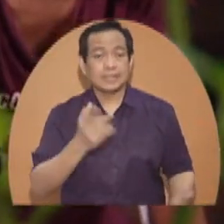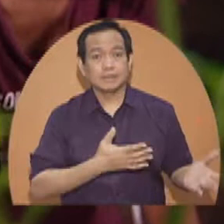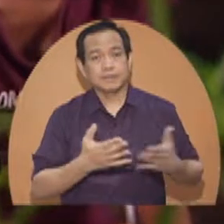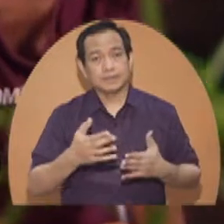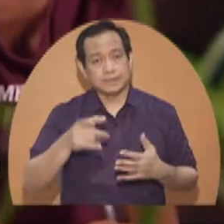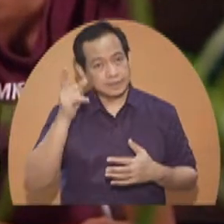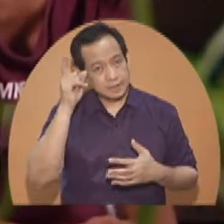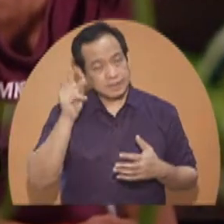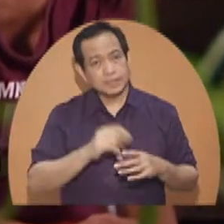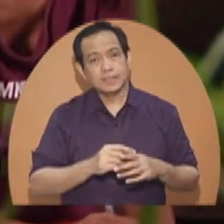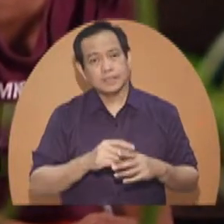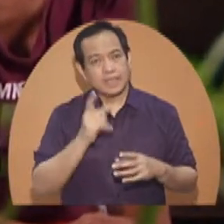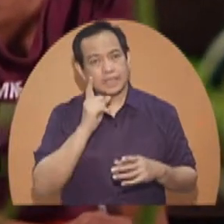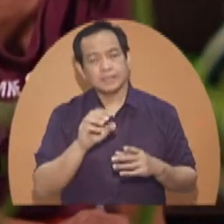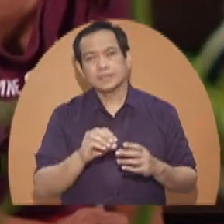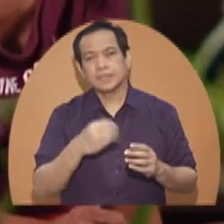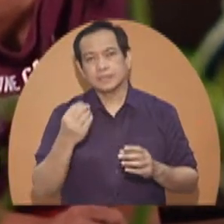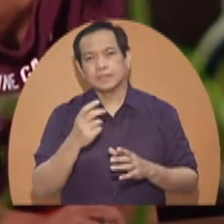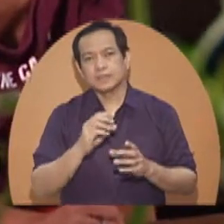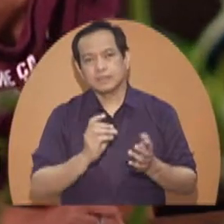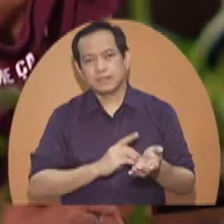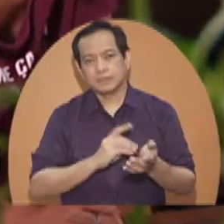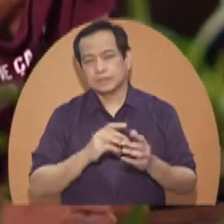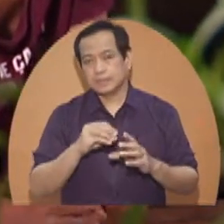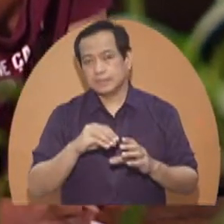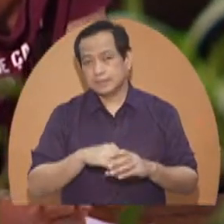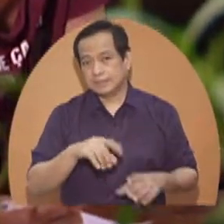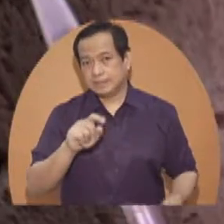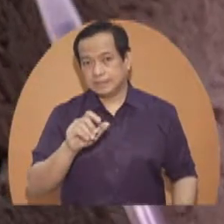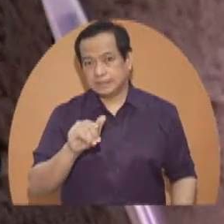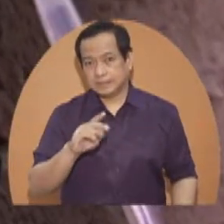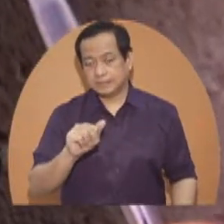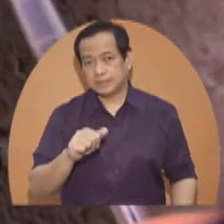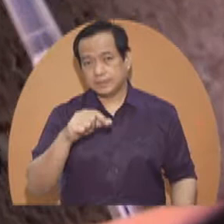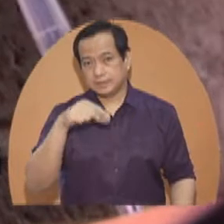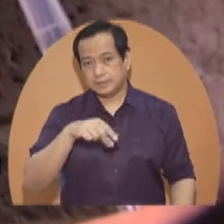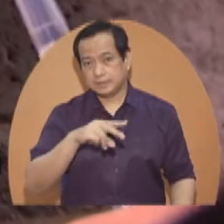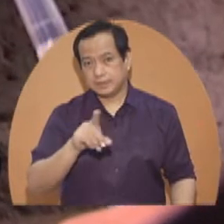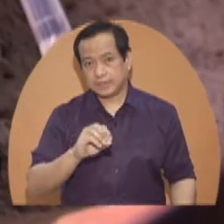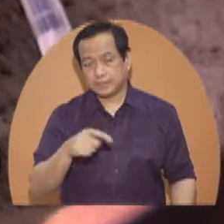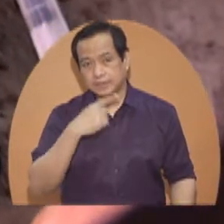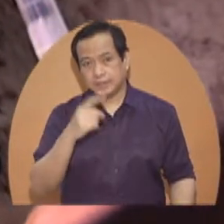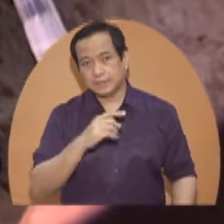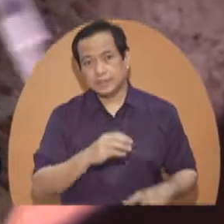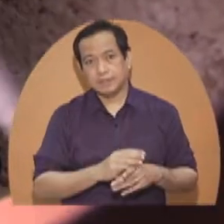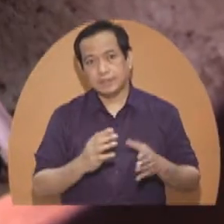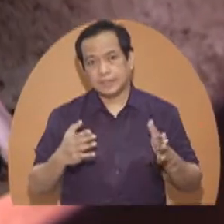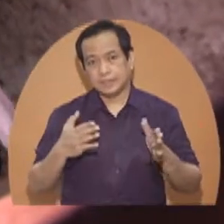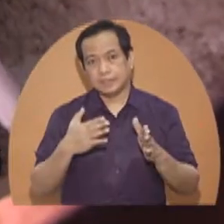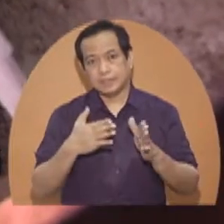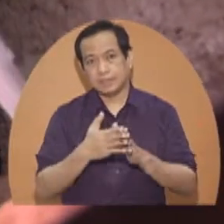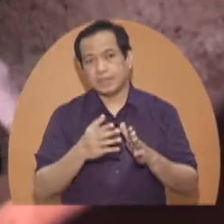ni Lenny si Lai Ann sa ibang doktor sa Tayabas, Quezon. Ayon sa doktor doon, nakadikit